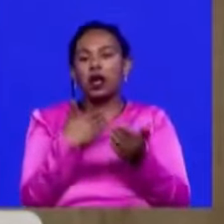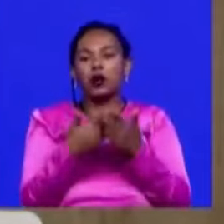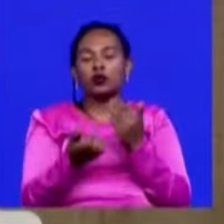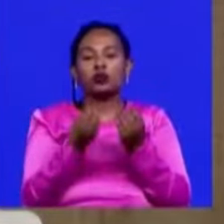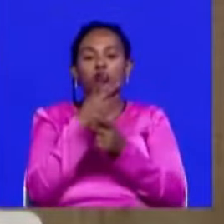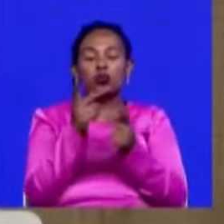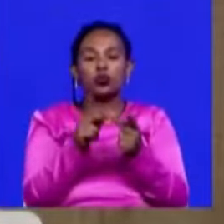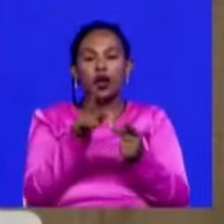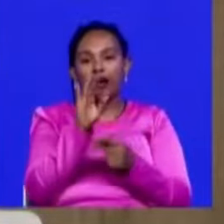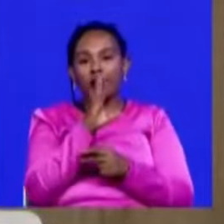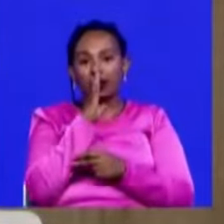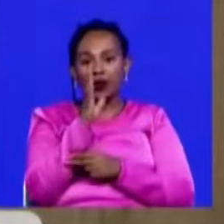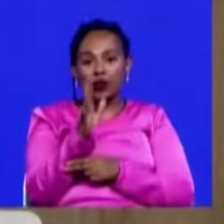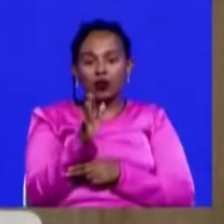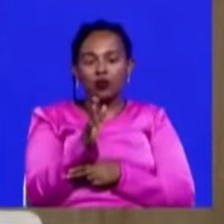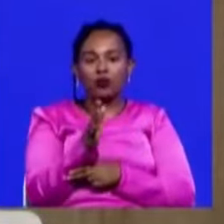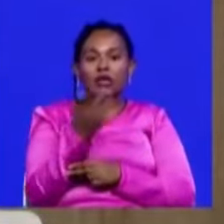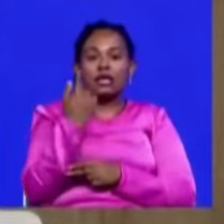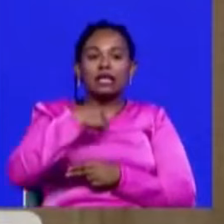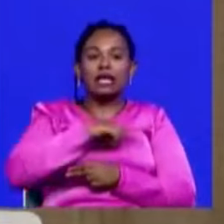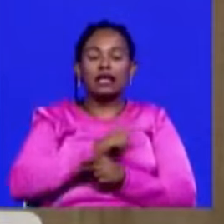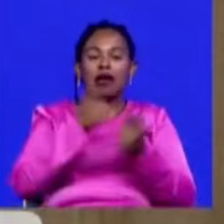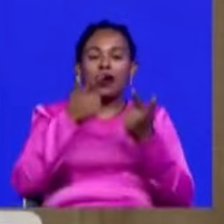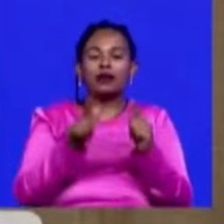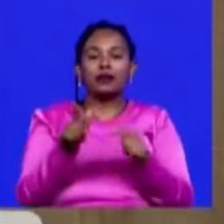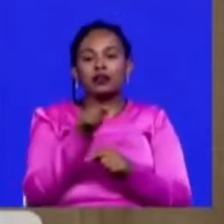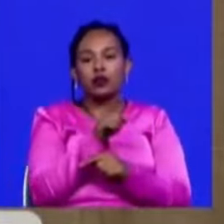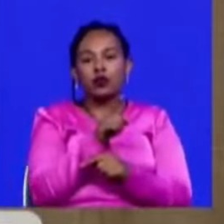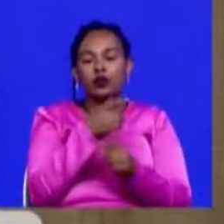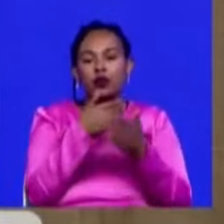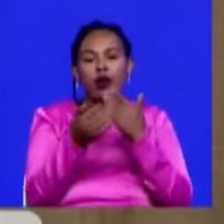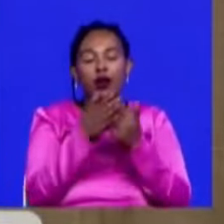ቦታ አናገኘውም። የእኛ ድል ስለሆነ አይቀልብንም።